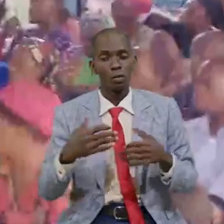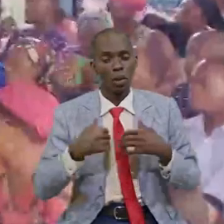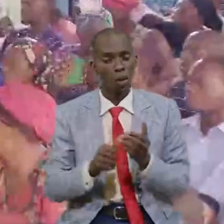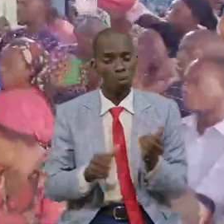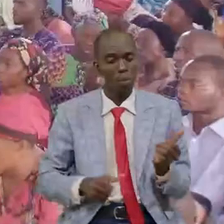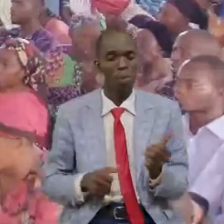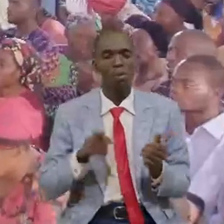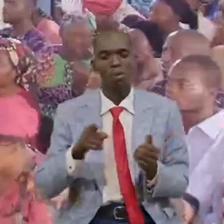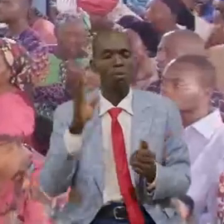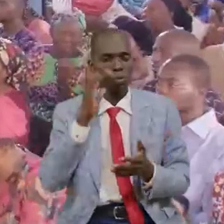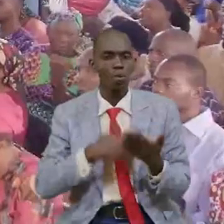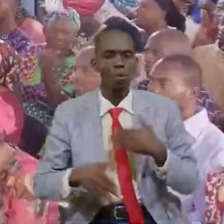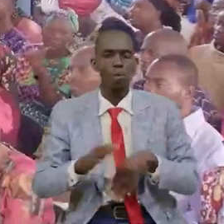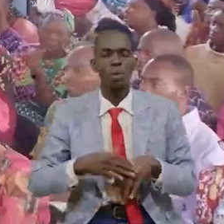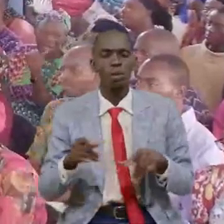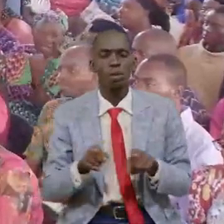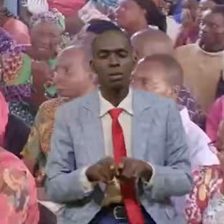tu vas revenir.